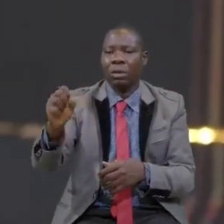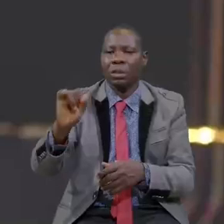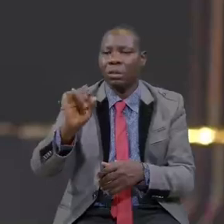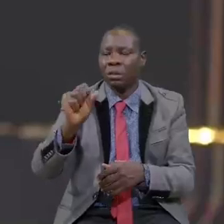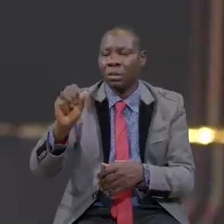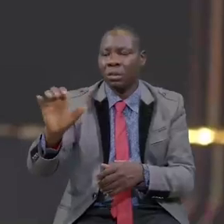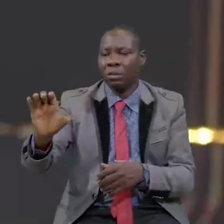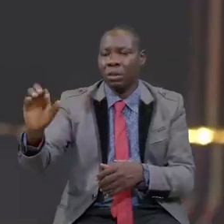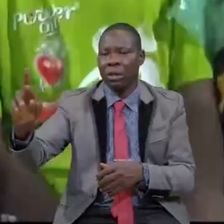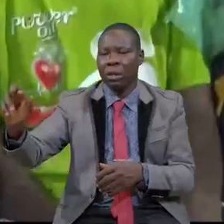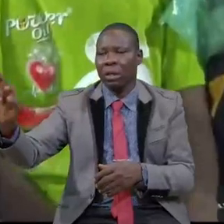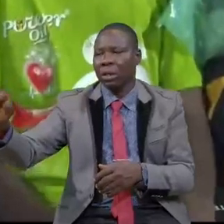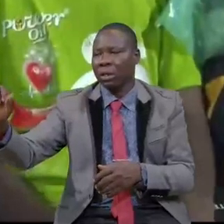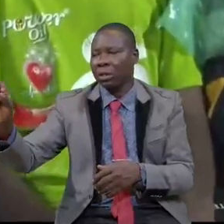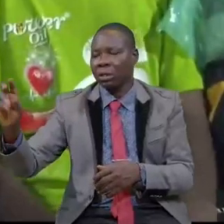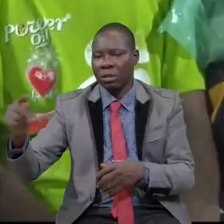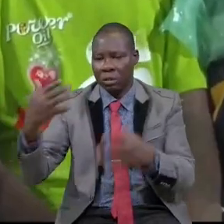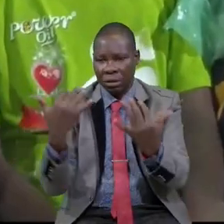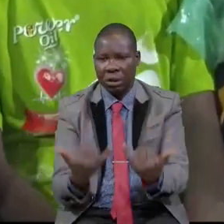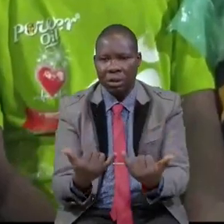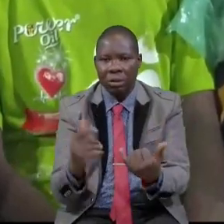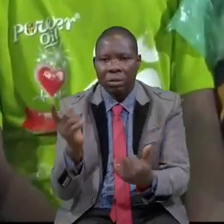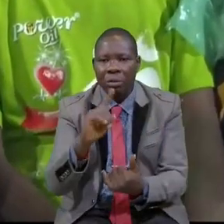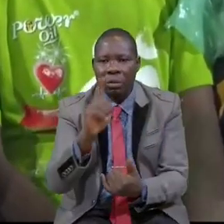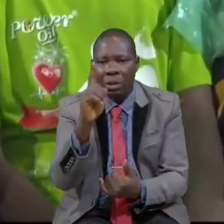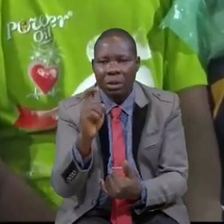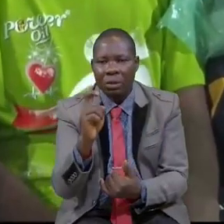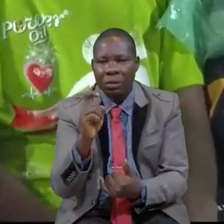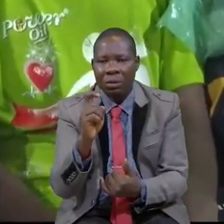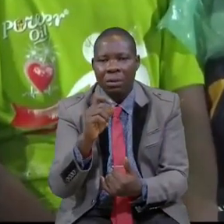J'ai dit, où est Judas Iscariote maintenant?